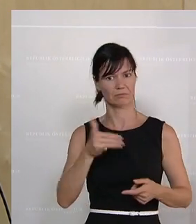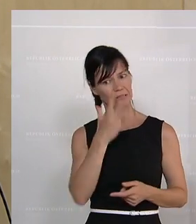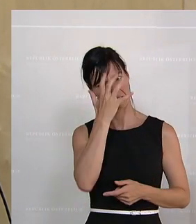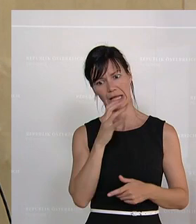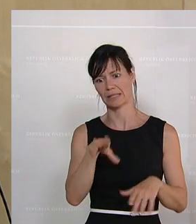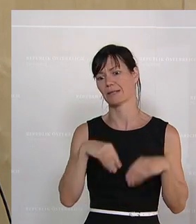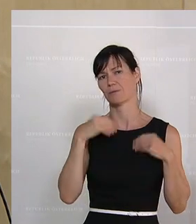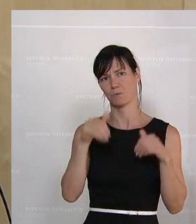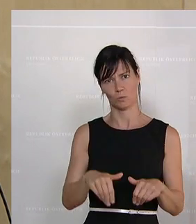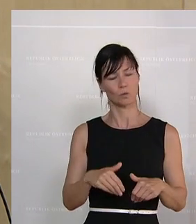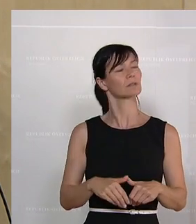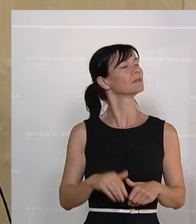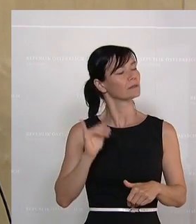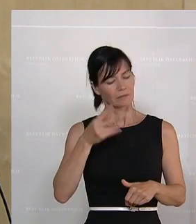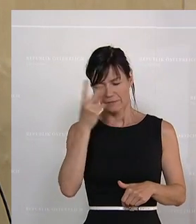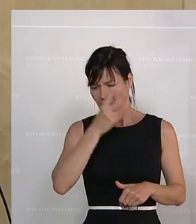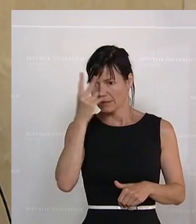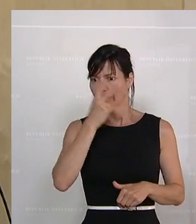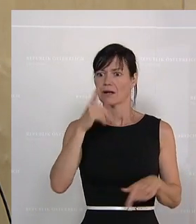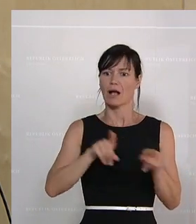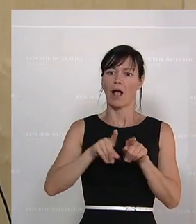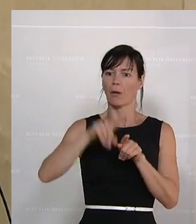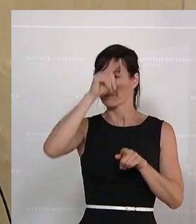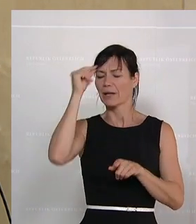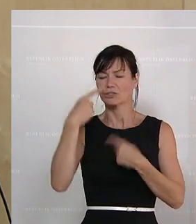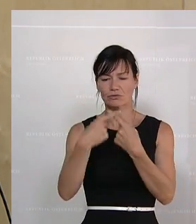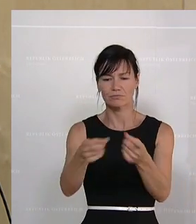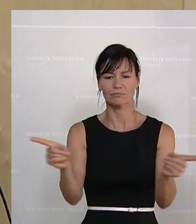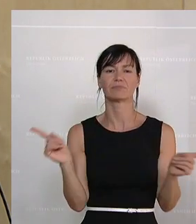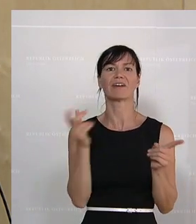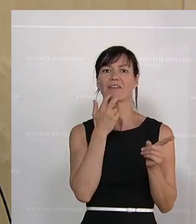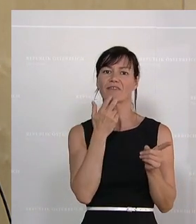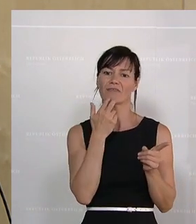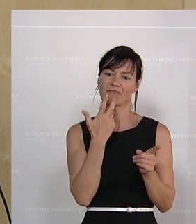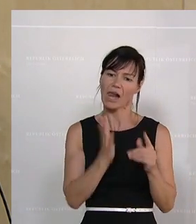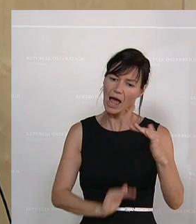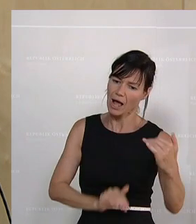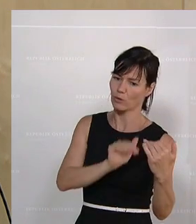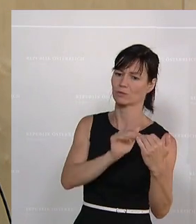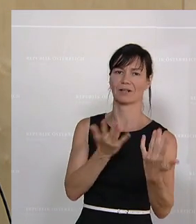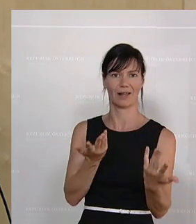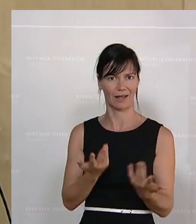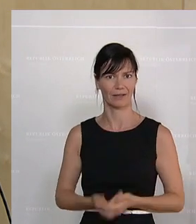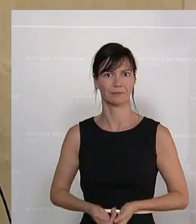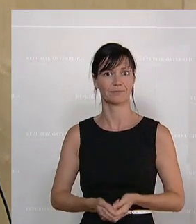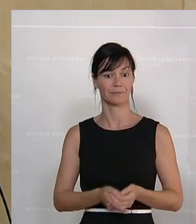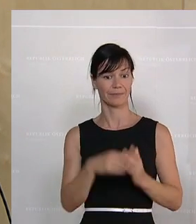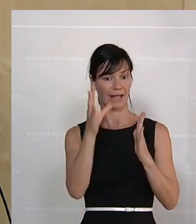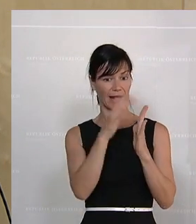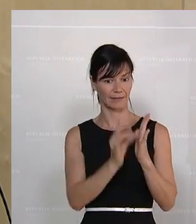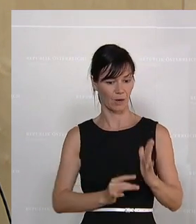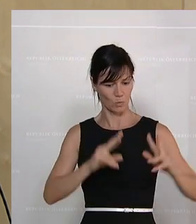nehmen und die wir den menschen auch so gut wie möglich mitnehmen wollen und getrieben wenn man dann der analyse der